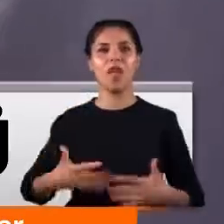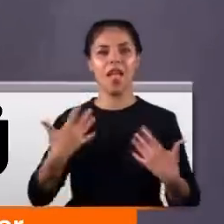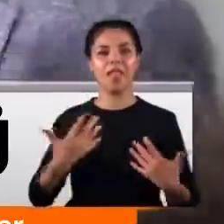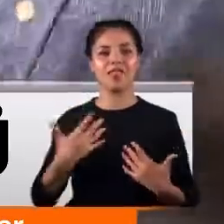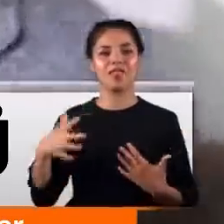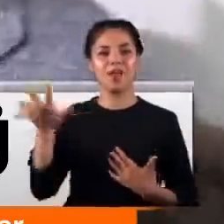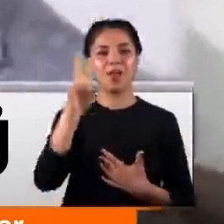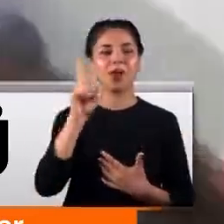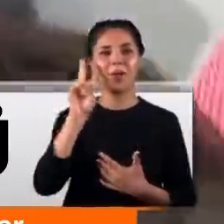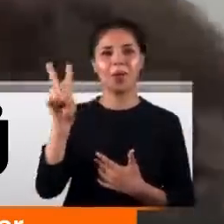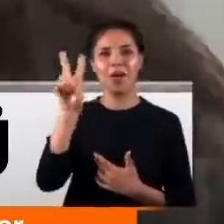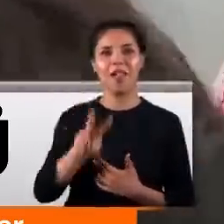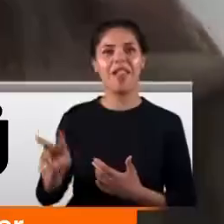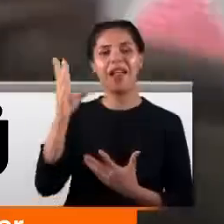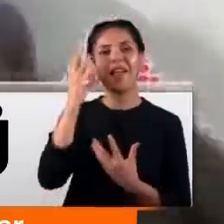okunuyordu